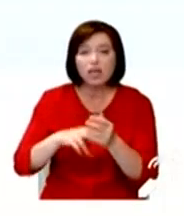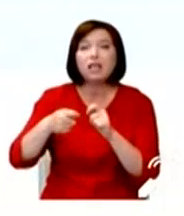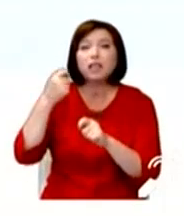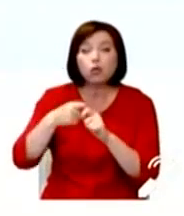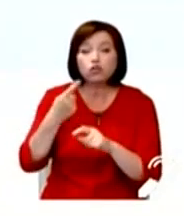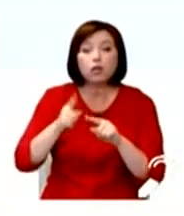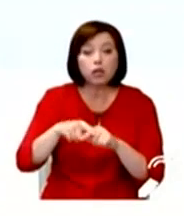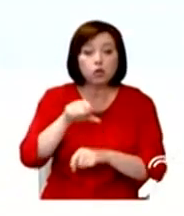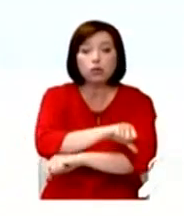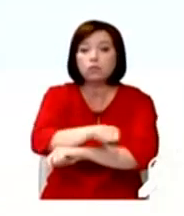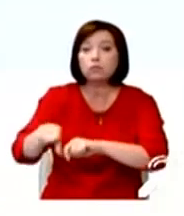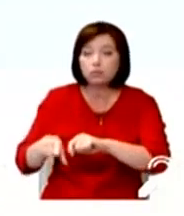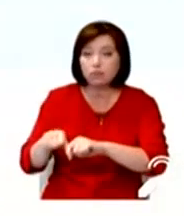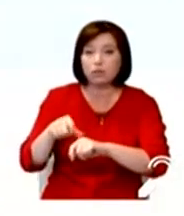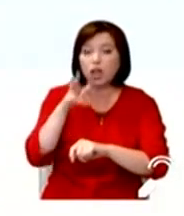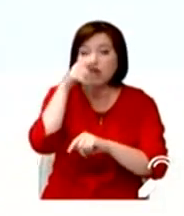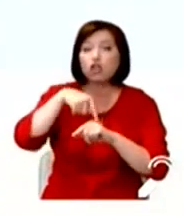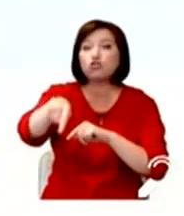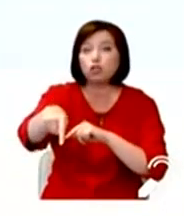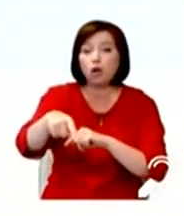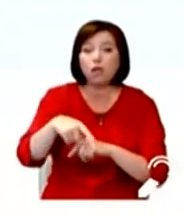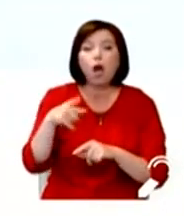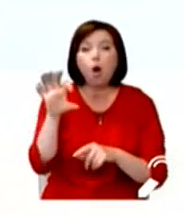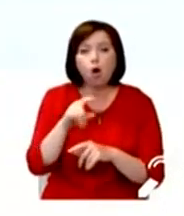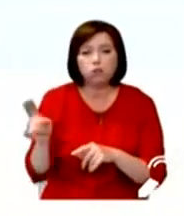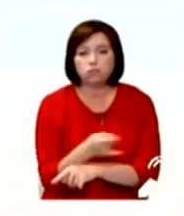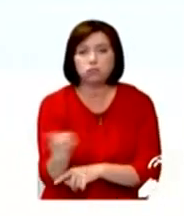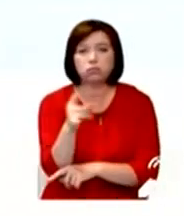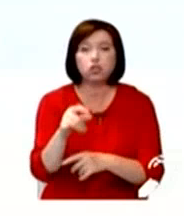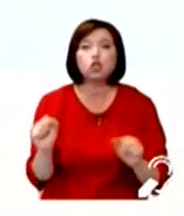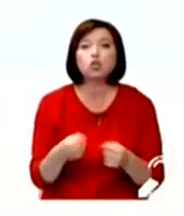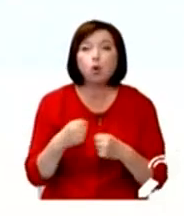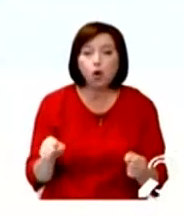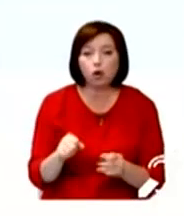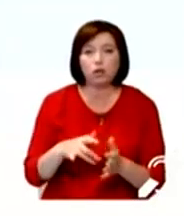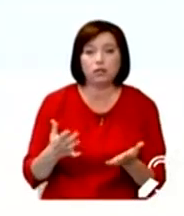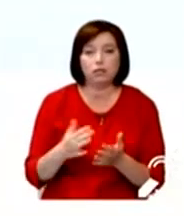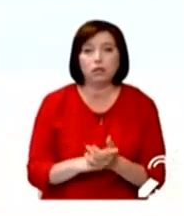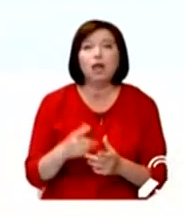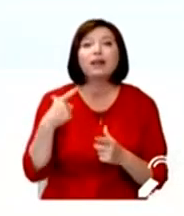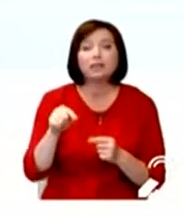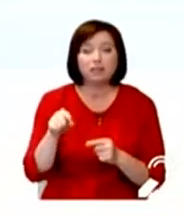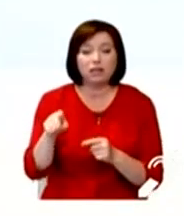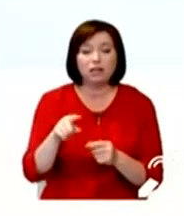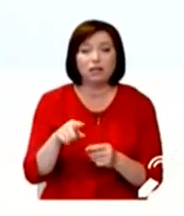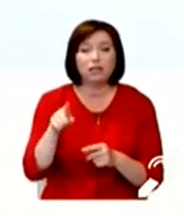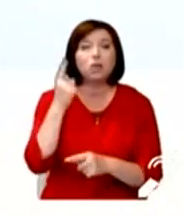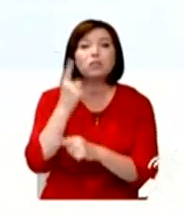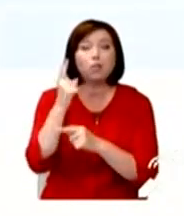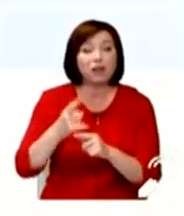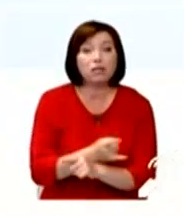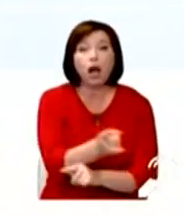abaterile cetățenilor de depășirile neregulamentare în zonele de indicatorului depășirea